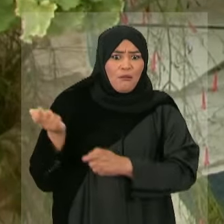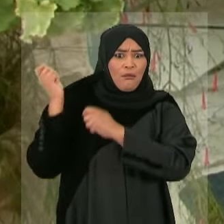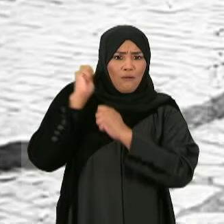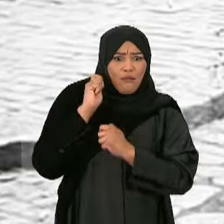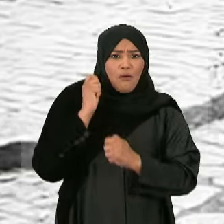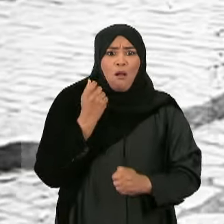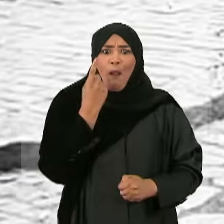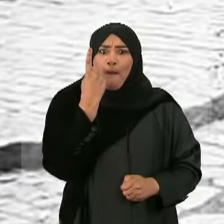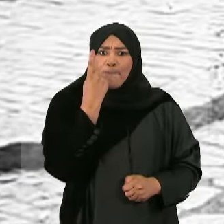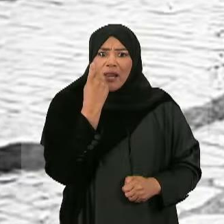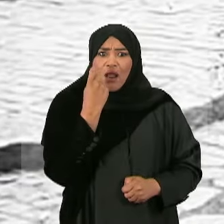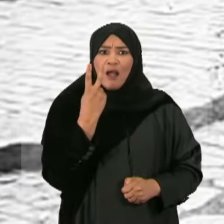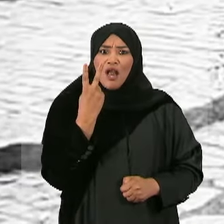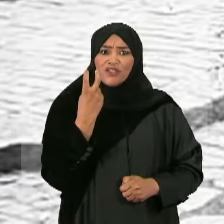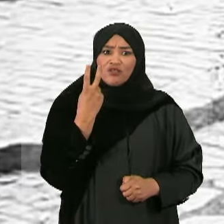ألف.